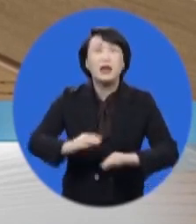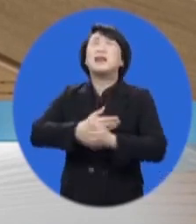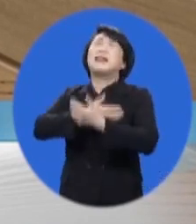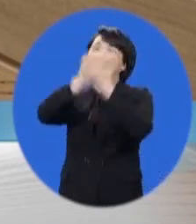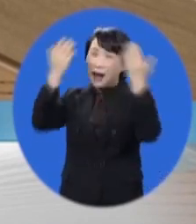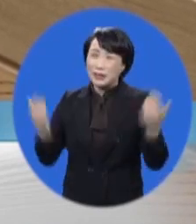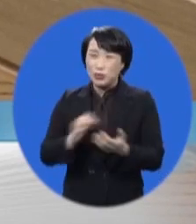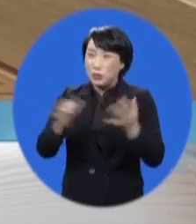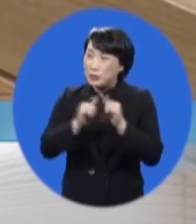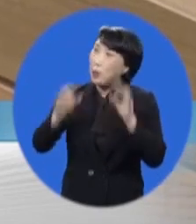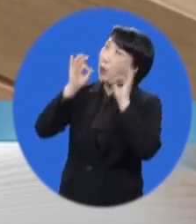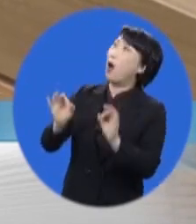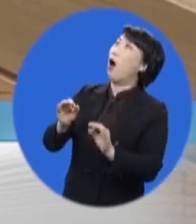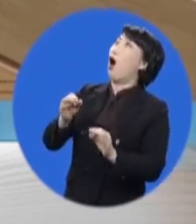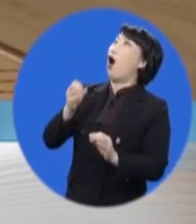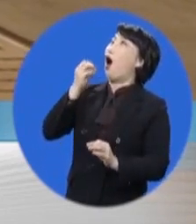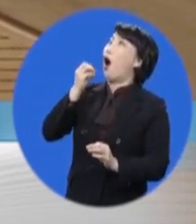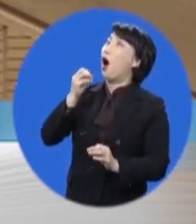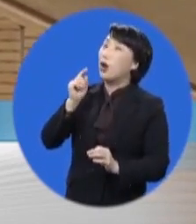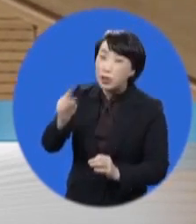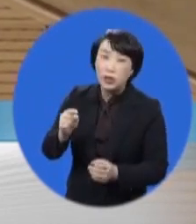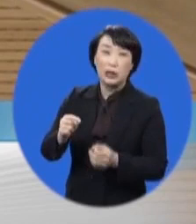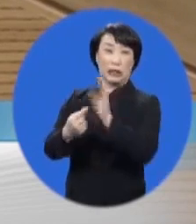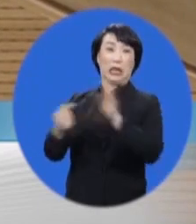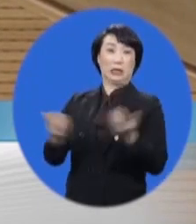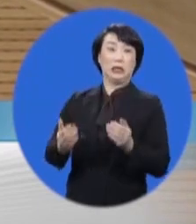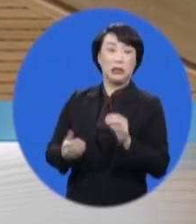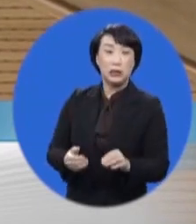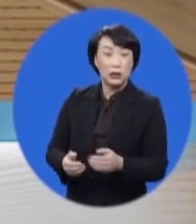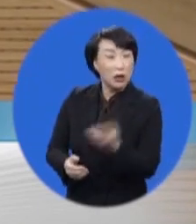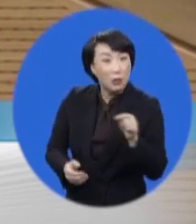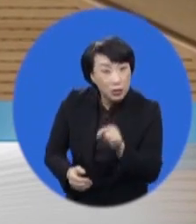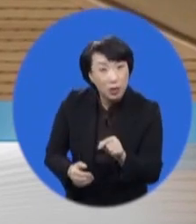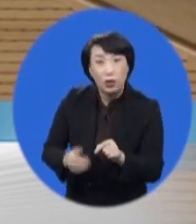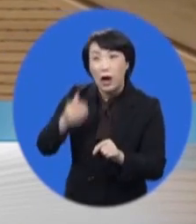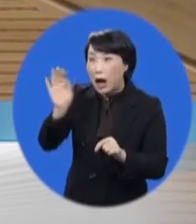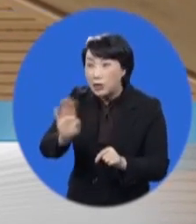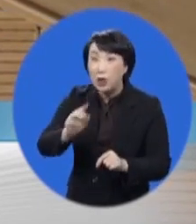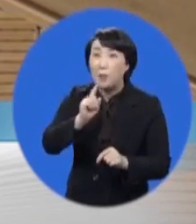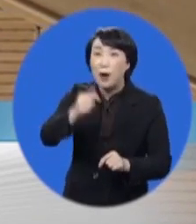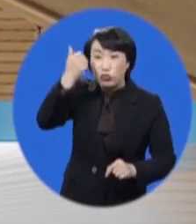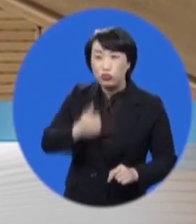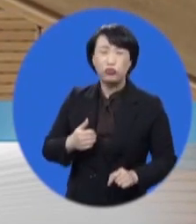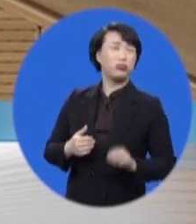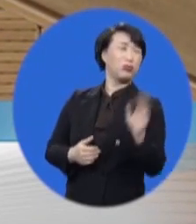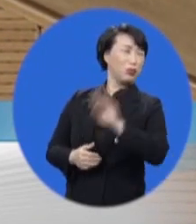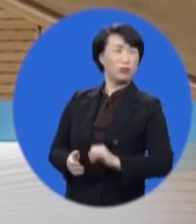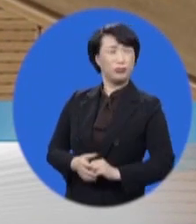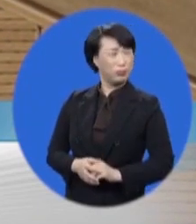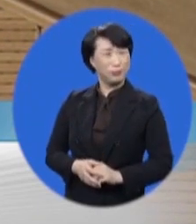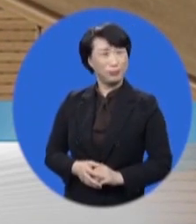대낮에 많은 사람이 다 보는 앞에서 이루어진 것이니 누가 이 사실을 부인할 수 있겠느냐고, 부인할